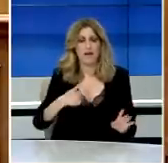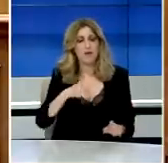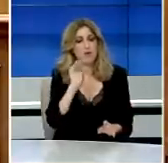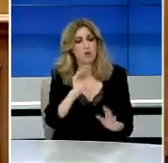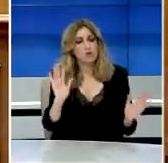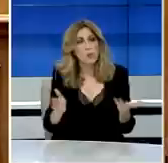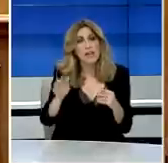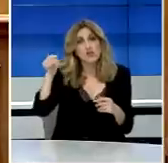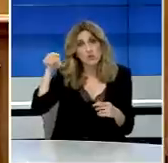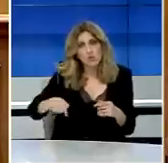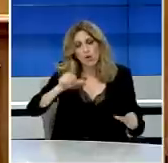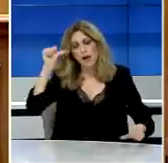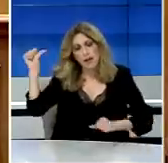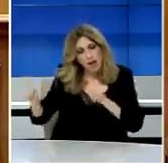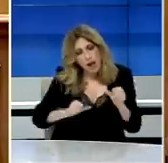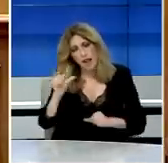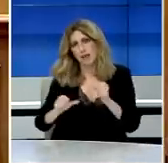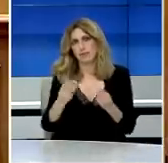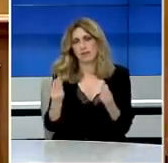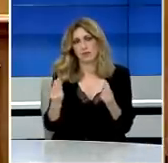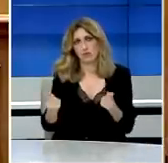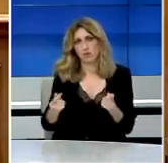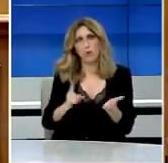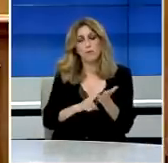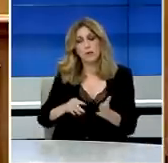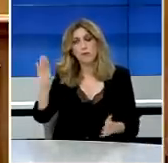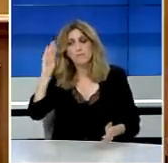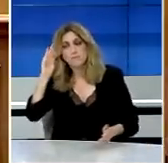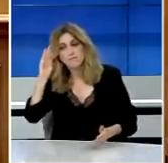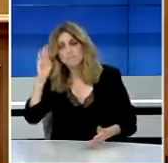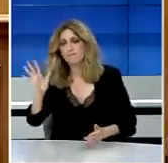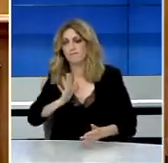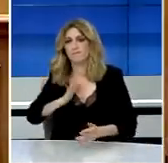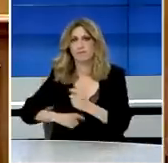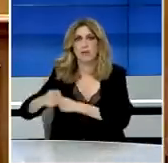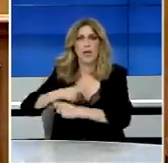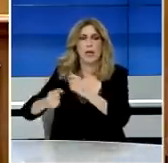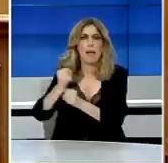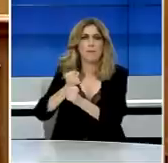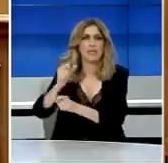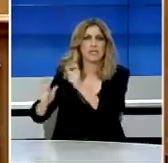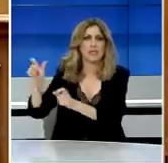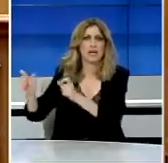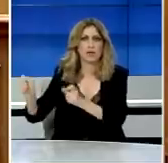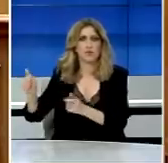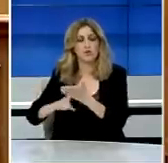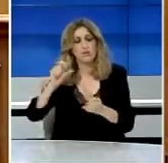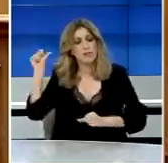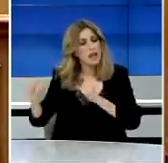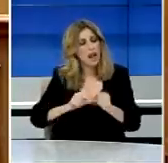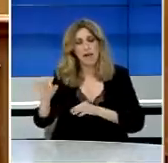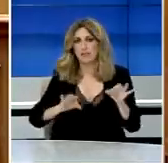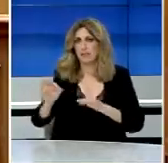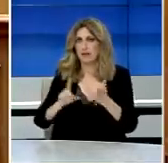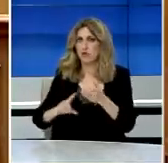αλλάξετε στρατηγική. Να ακούσετε τα προβλήματα των ανθρώπων της επιχειρηματικότητας και να αλλάξετε στη στρατηγική. Να στηρίξετε την πραγματική